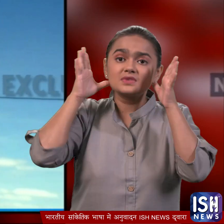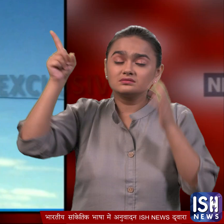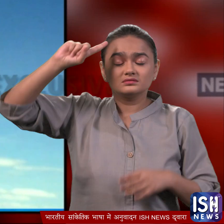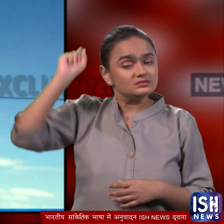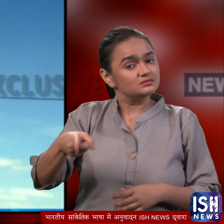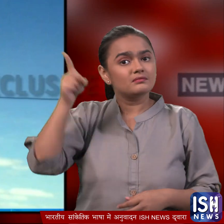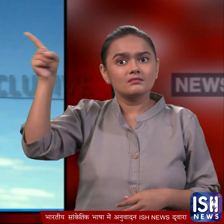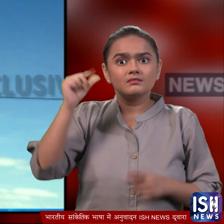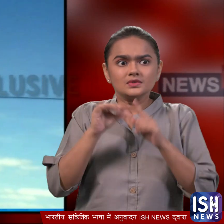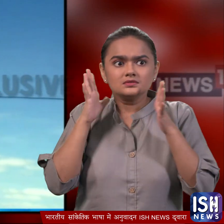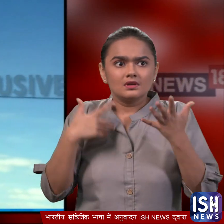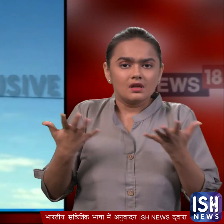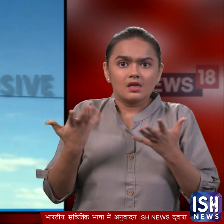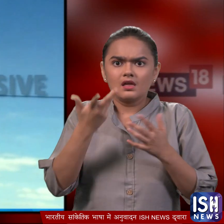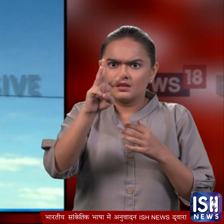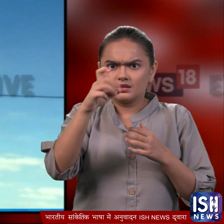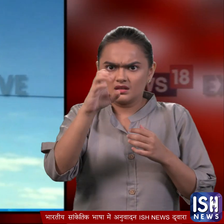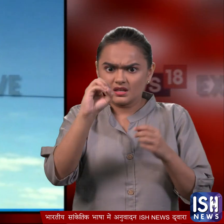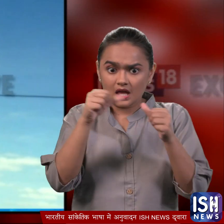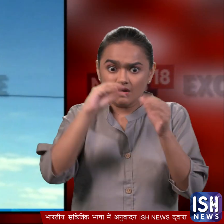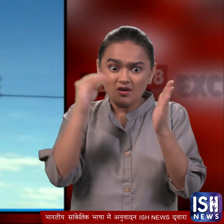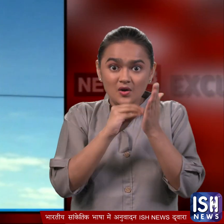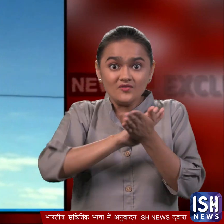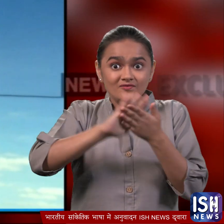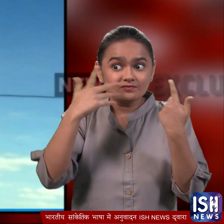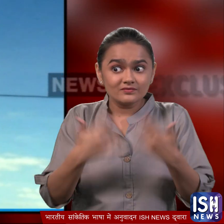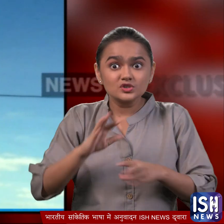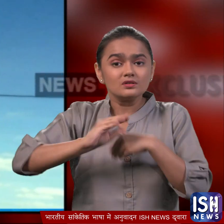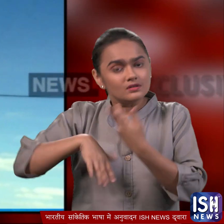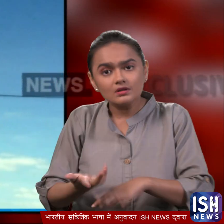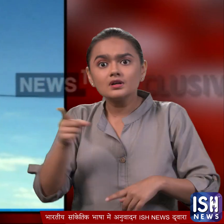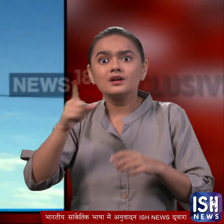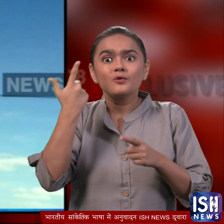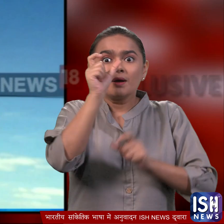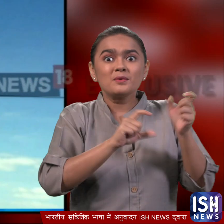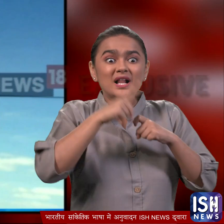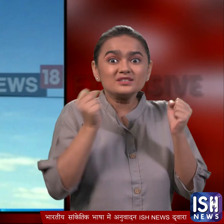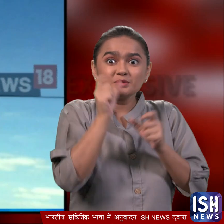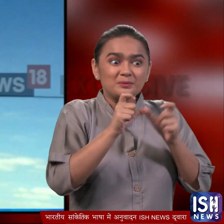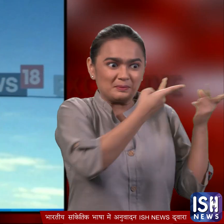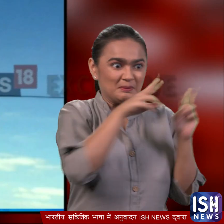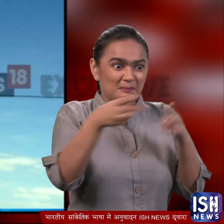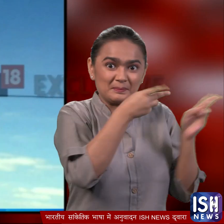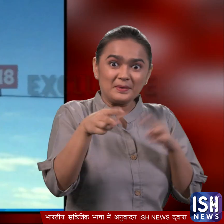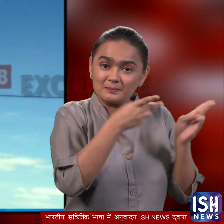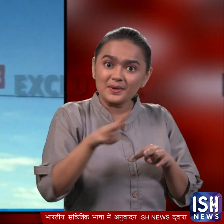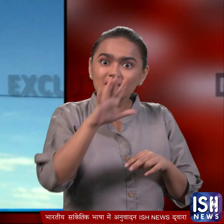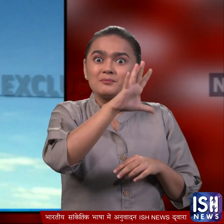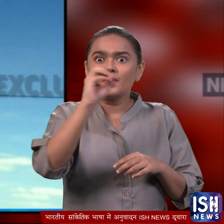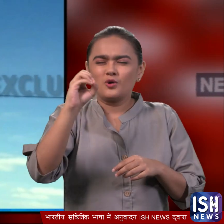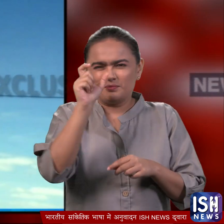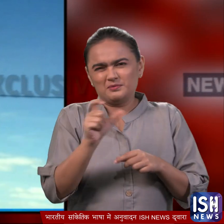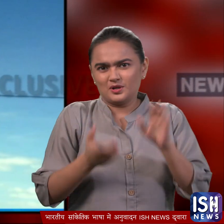पाकिस्तान को जिम्मेदार ठहराया, जो इस बात से बौखलाया हुआ है कि आर्टिकल 370 खत्म होने के बाद कश्मीर में पंडितों की वापसी होने लगी है, जिसके